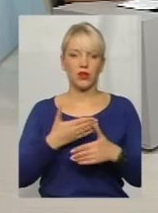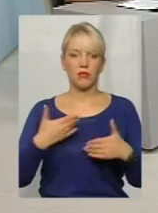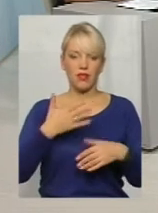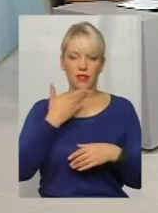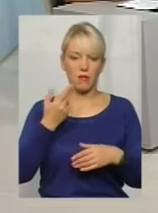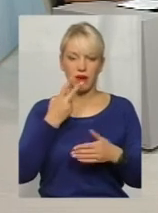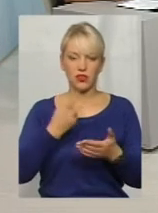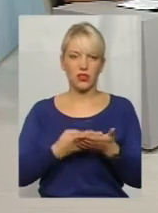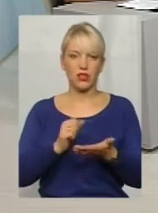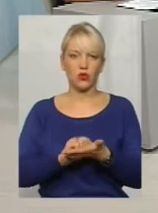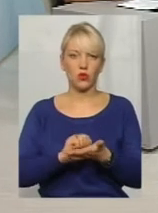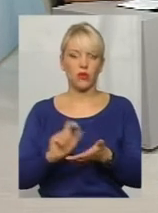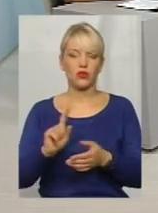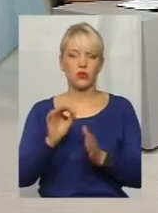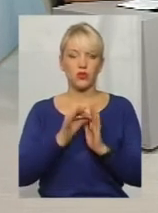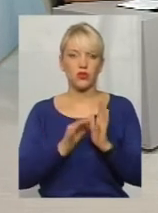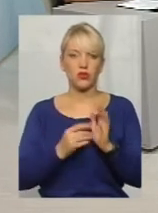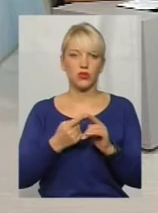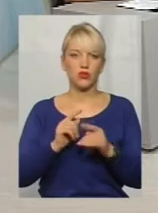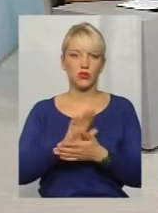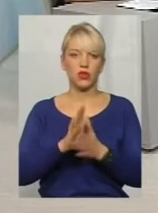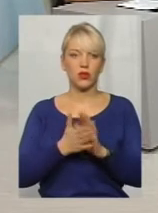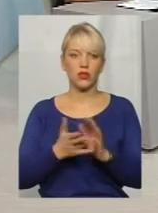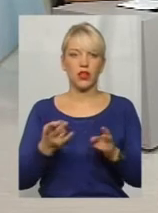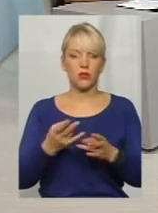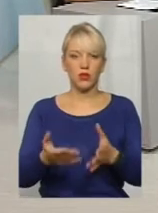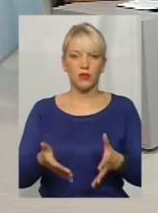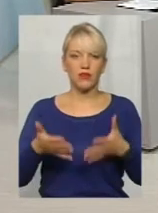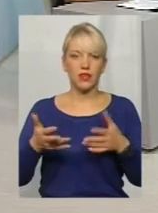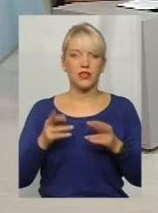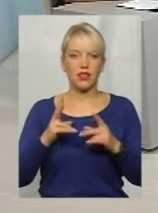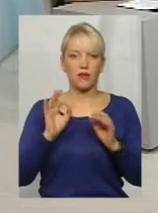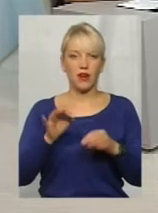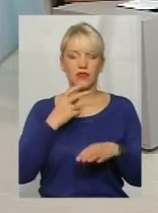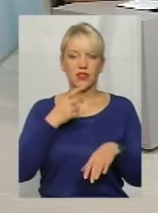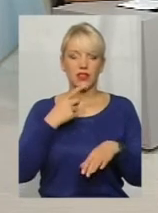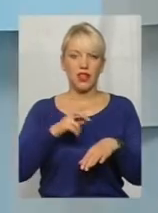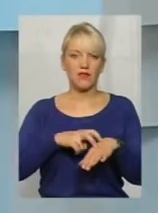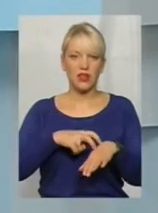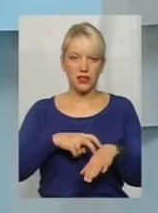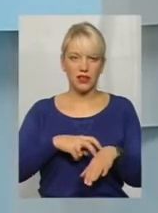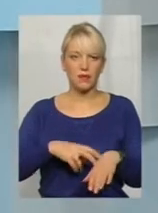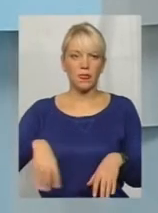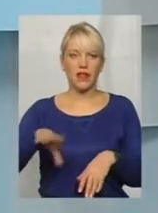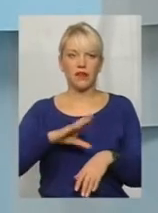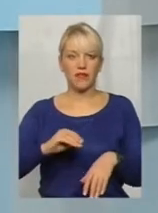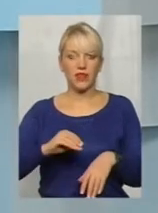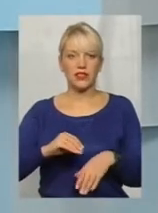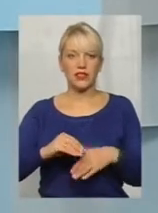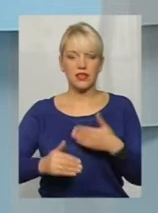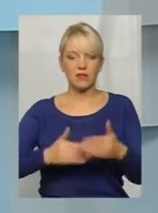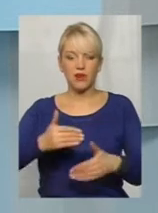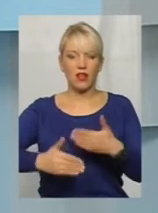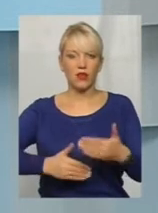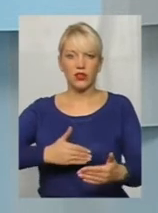зовсім документів. Щоб оцінити дану ситуацію, нам потрібно виясняти, як правильно сказав лікар, весь алгоритм, який